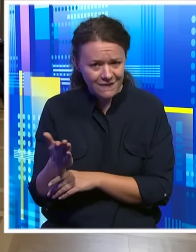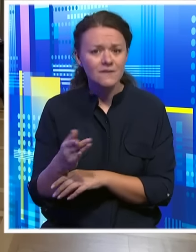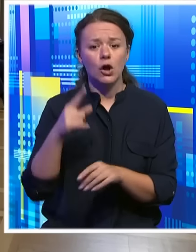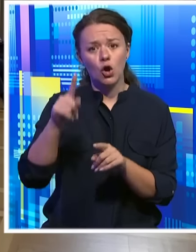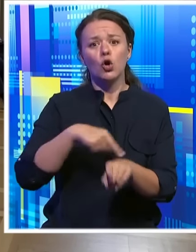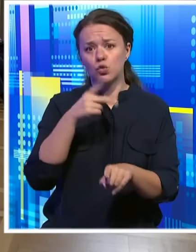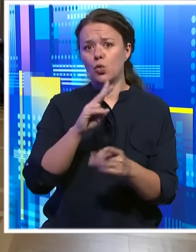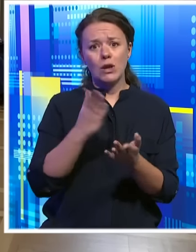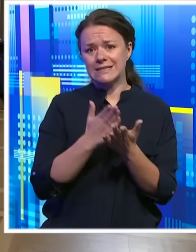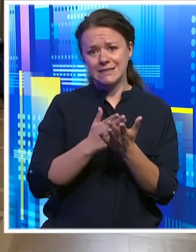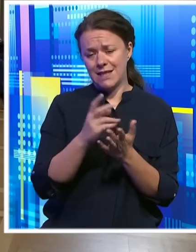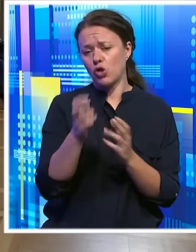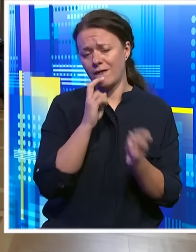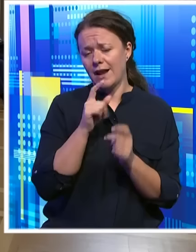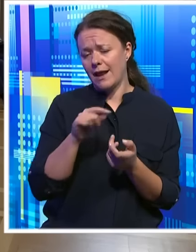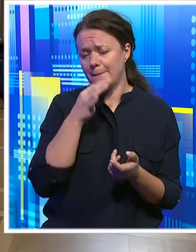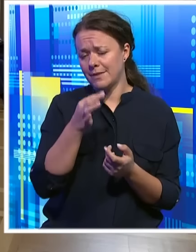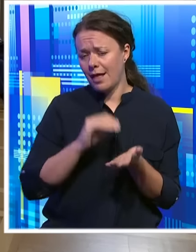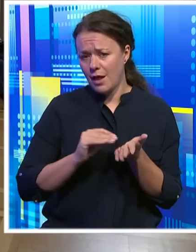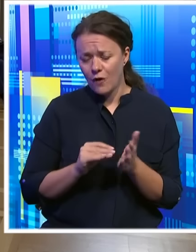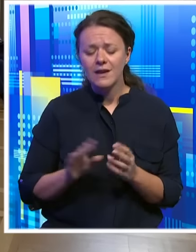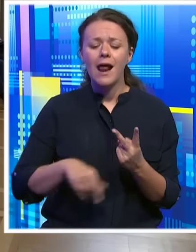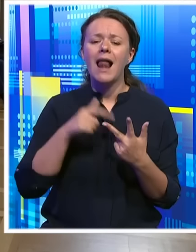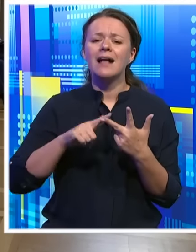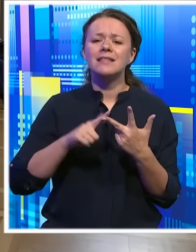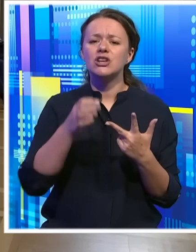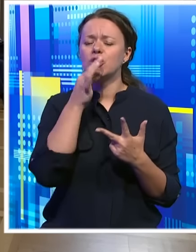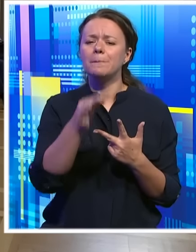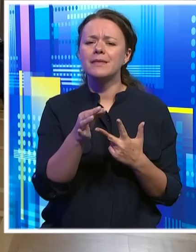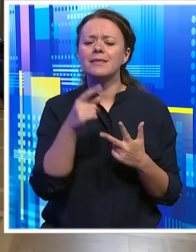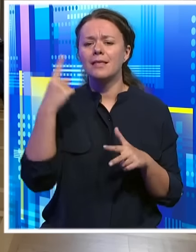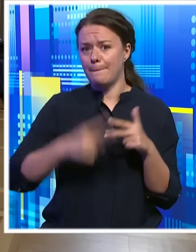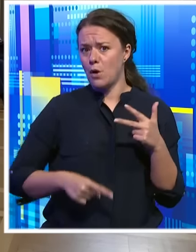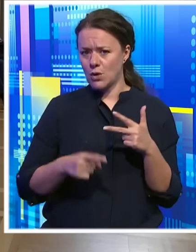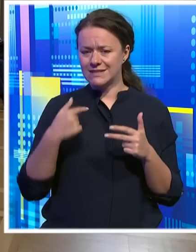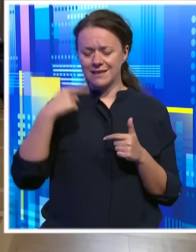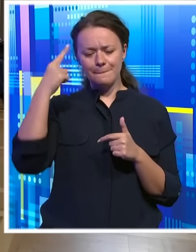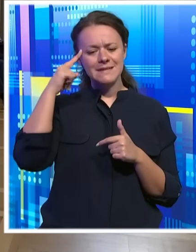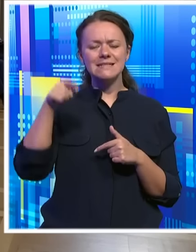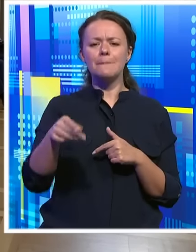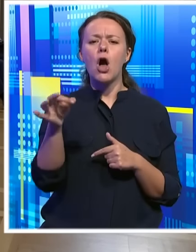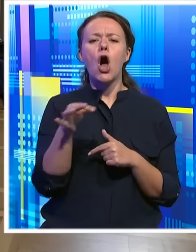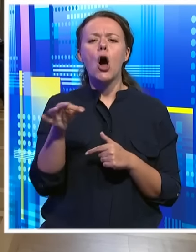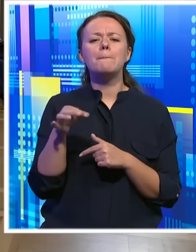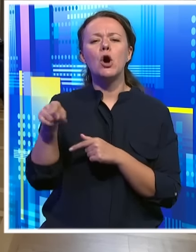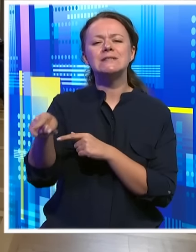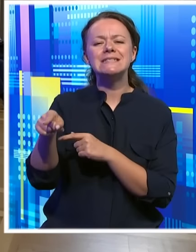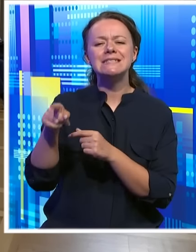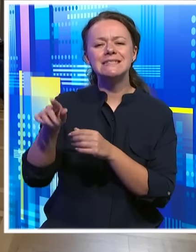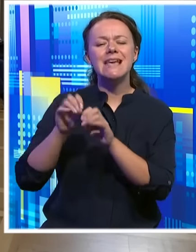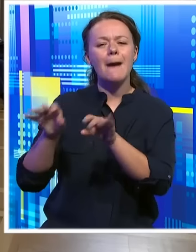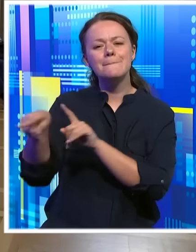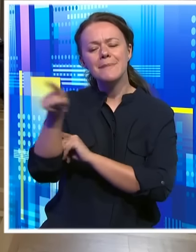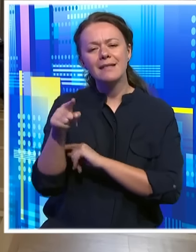pitanja novinara. I moje poslednje, treće pitanje je, mislim da su opozicioni mediji rekli da ste od početka godine